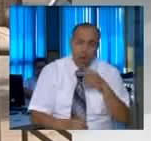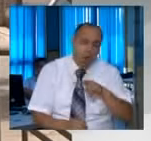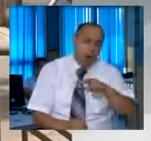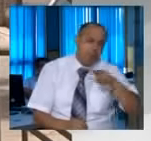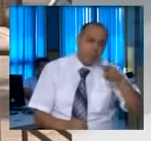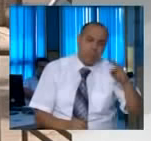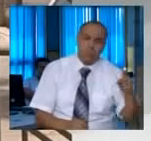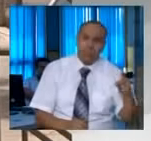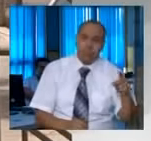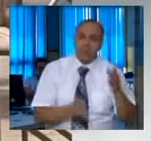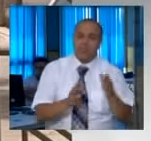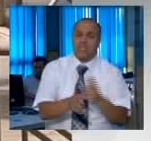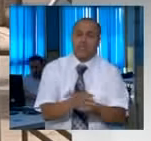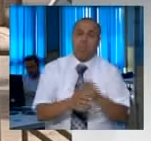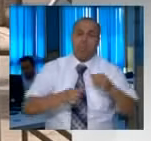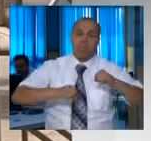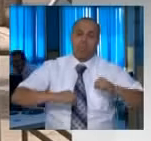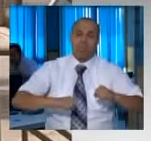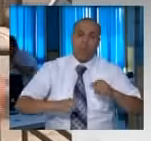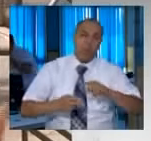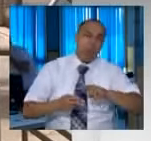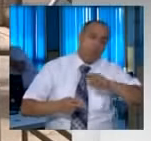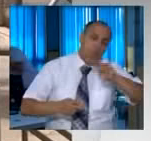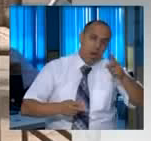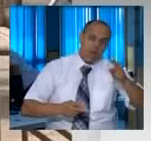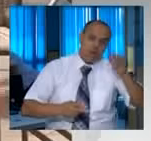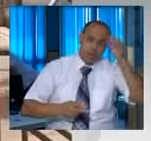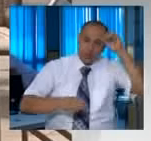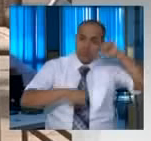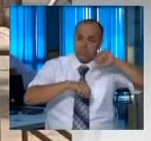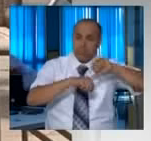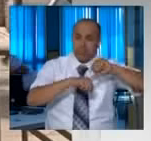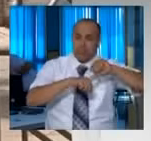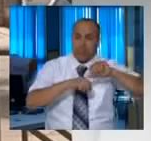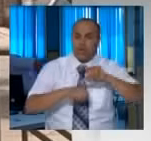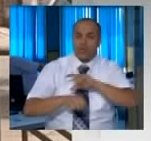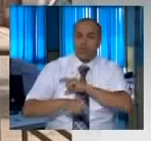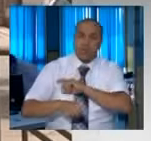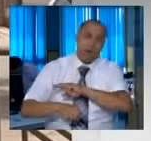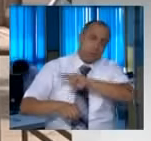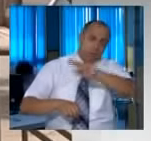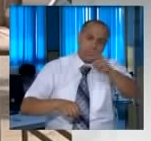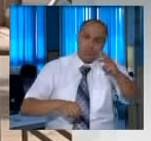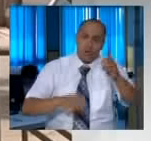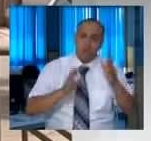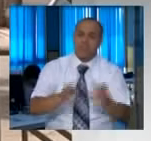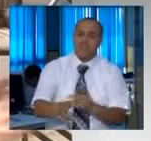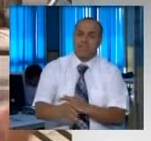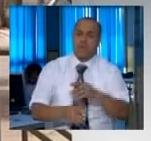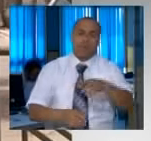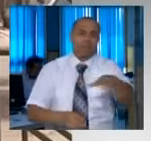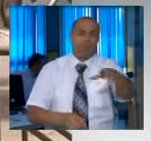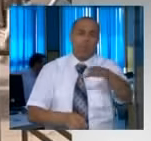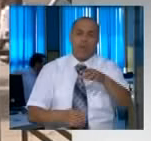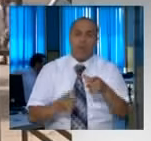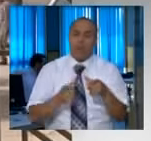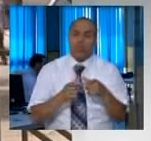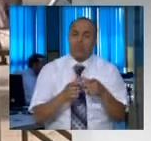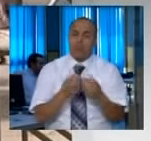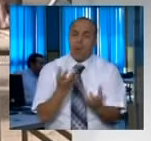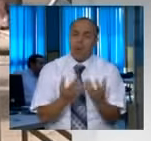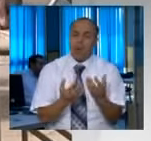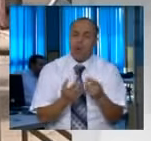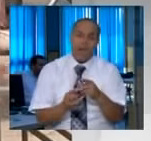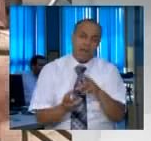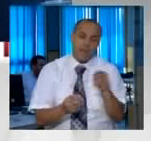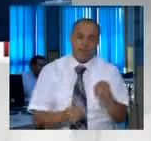آخر إلى المستشفيات الكبرى بتونس الكبرى وفي سوسة وإلى مستشفيات الحروق